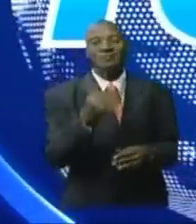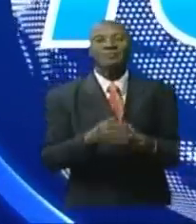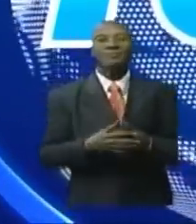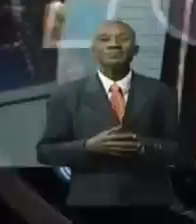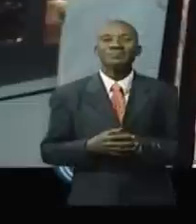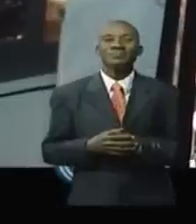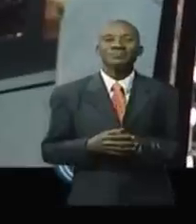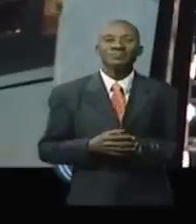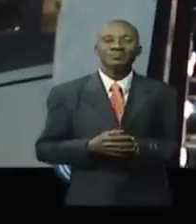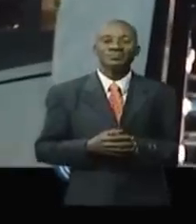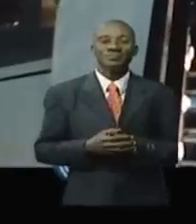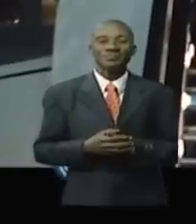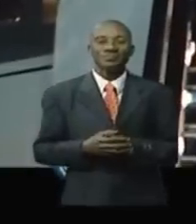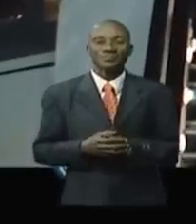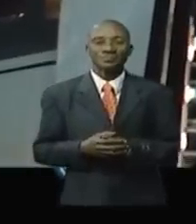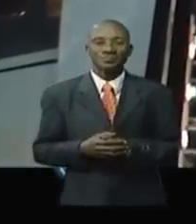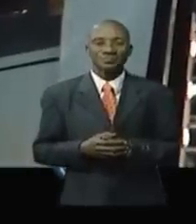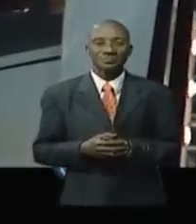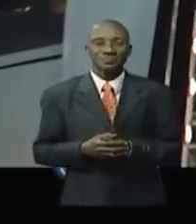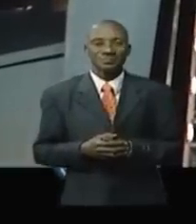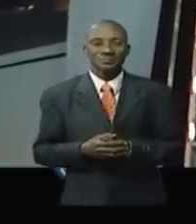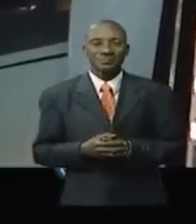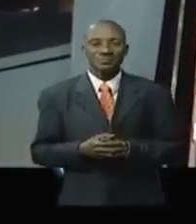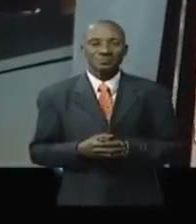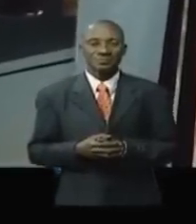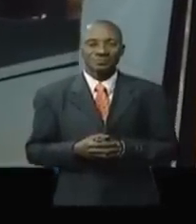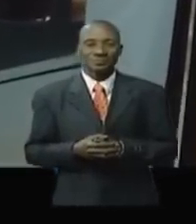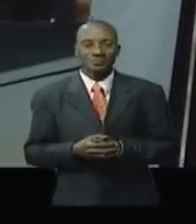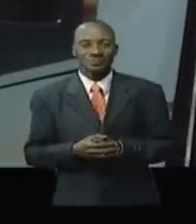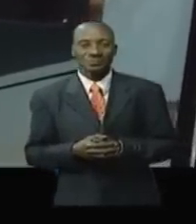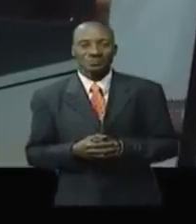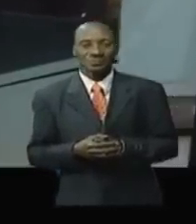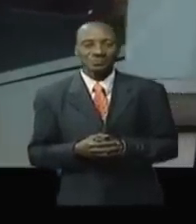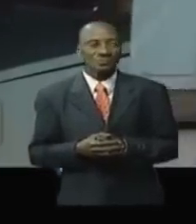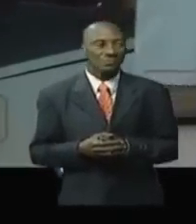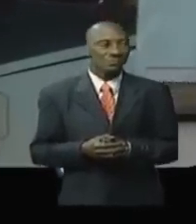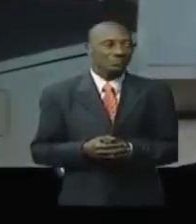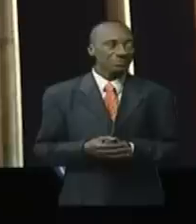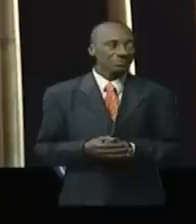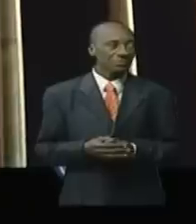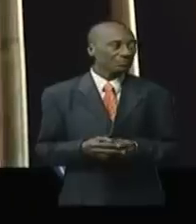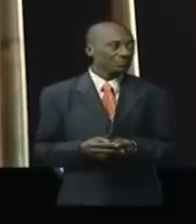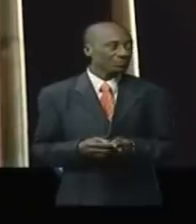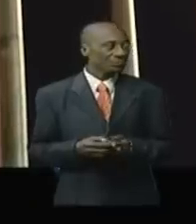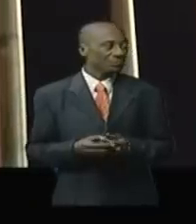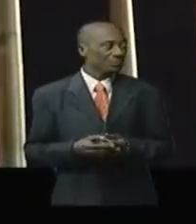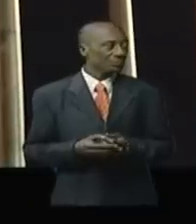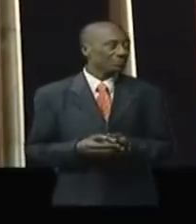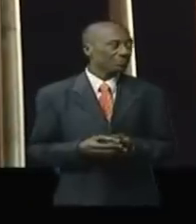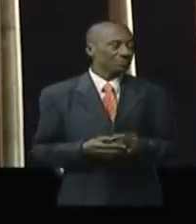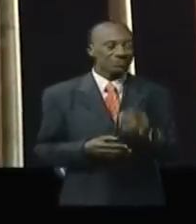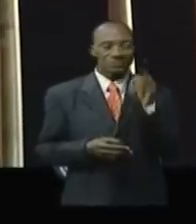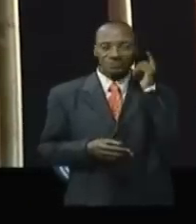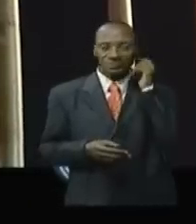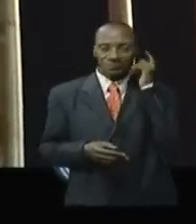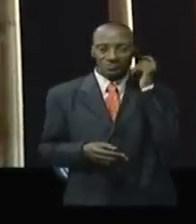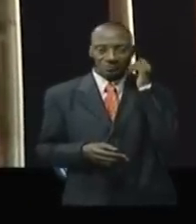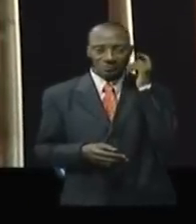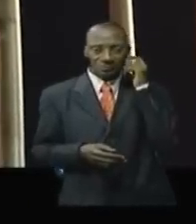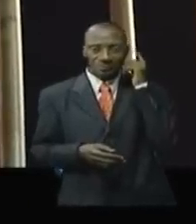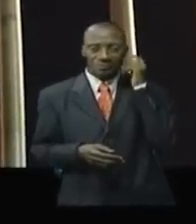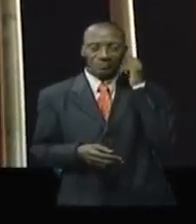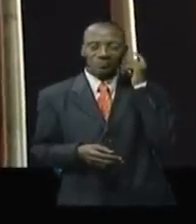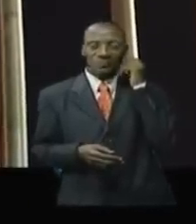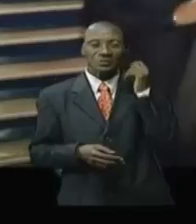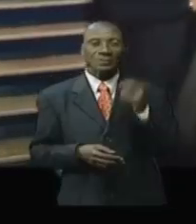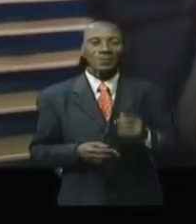Suivez. En descendant les marches de son avion présidentiel à l'aéroport international Jomo Kenyatta, le président